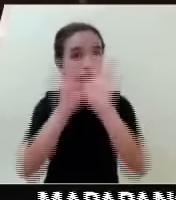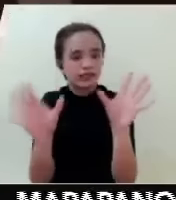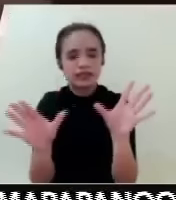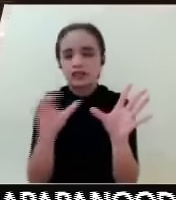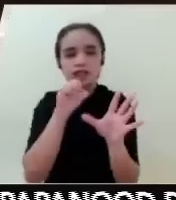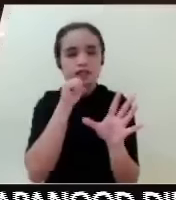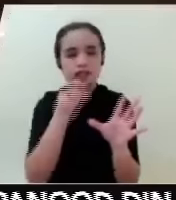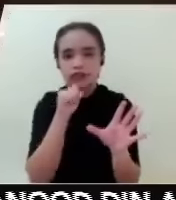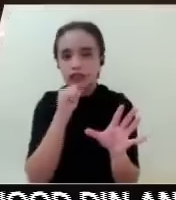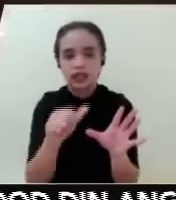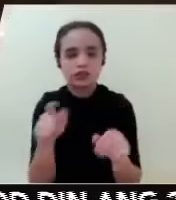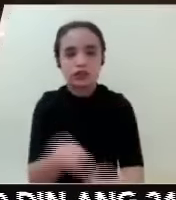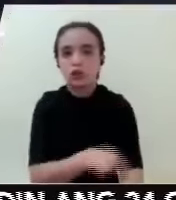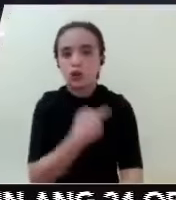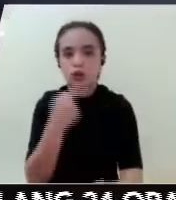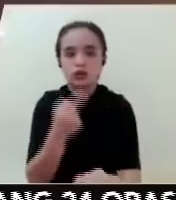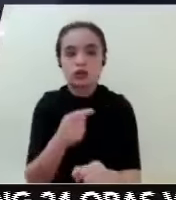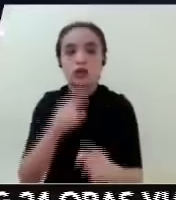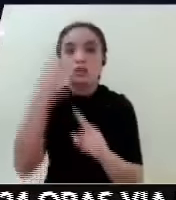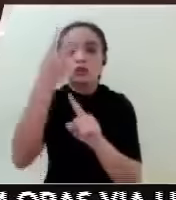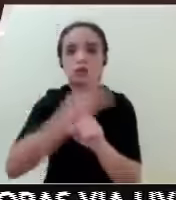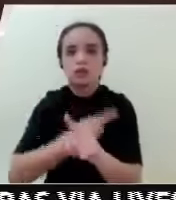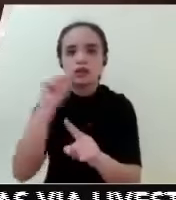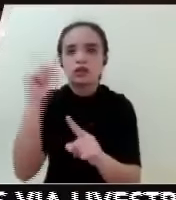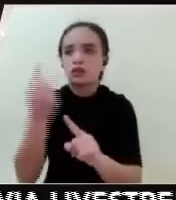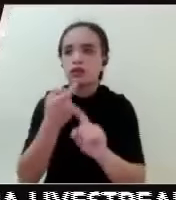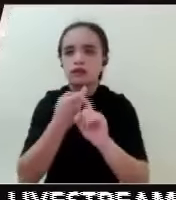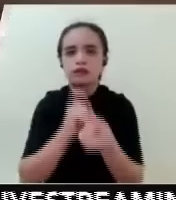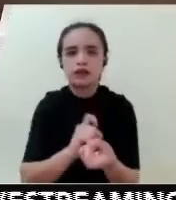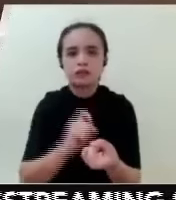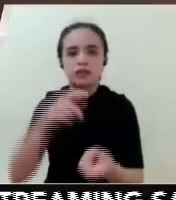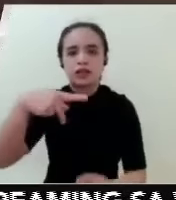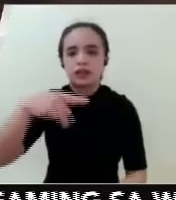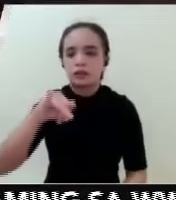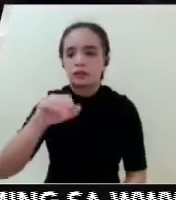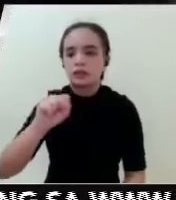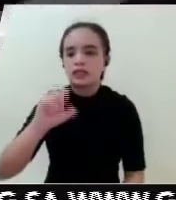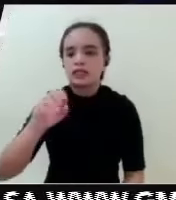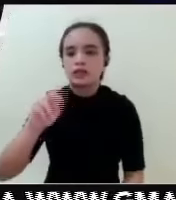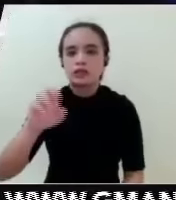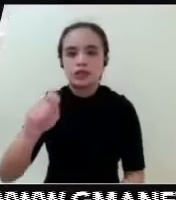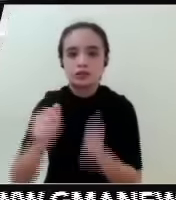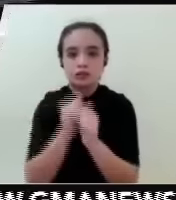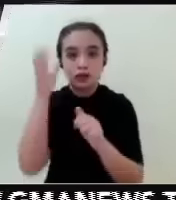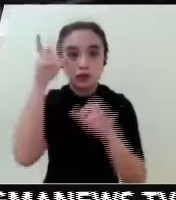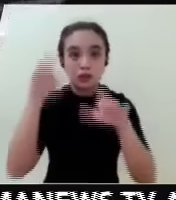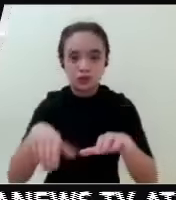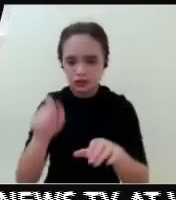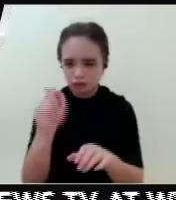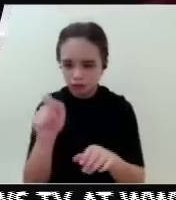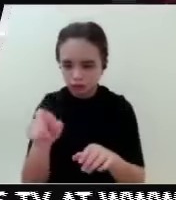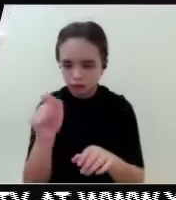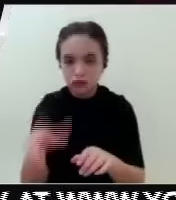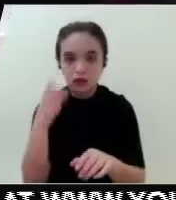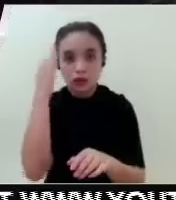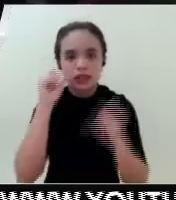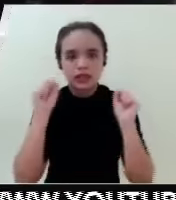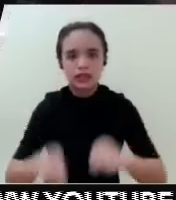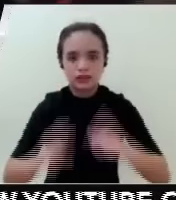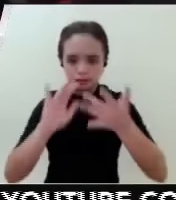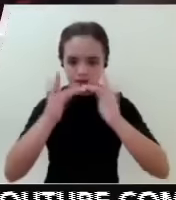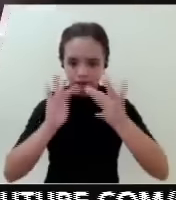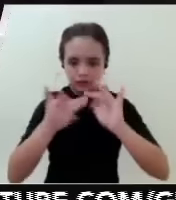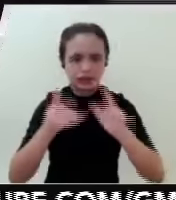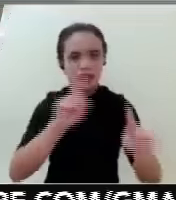pag-iipon. 2 buwan lang niya itong kita mula sa piso net o yung mga computer na hinuhulugan ng piso para makapag-internet at iba pa mga